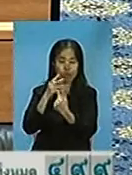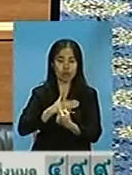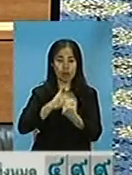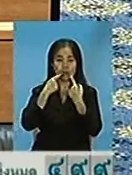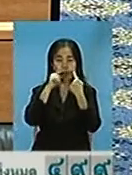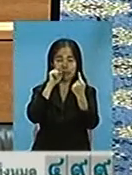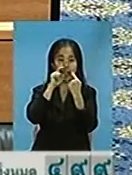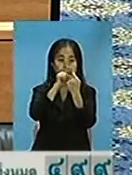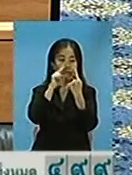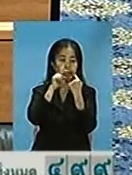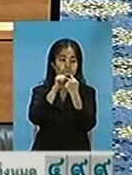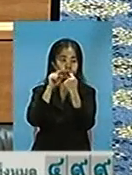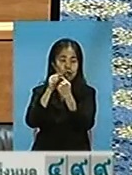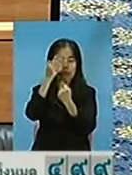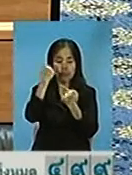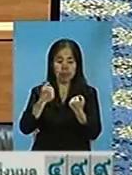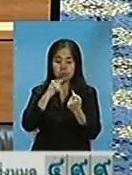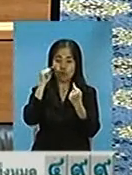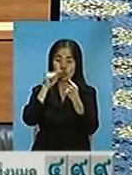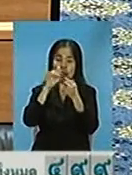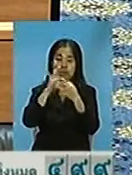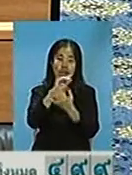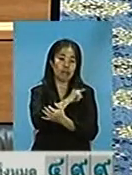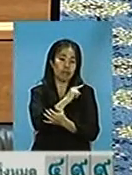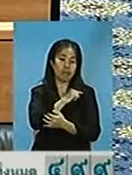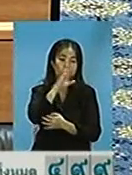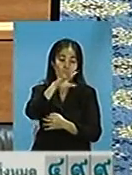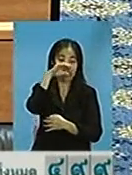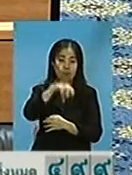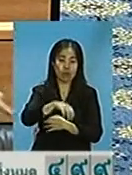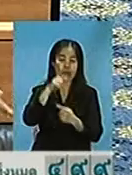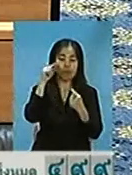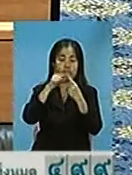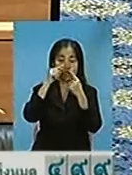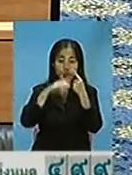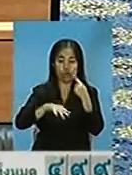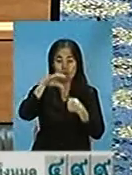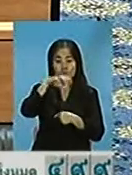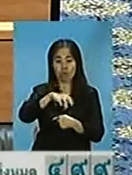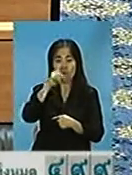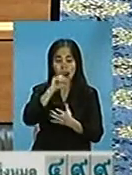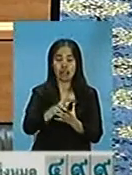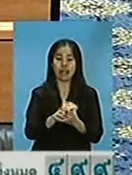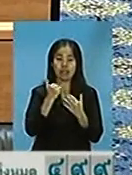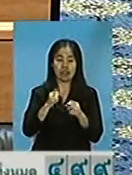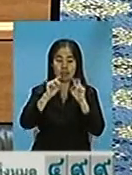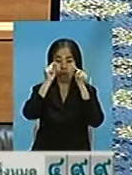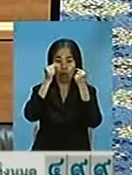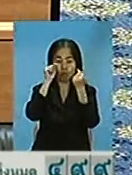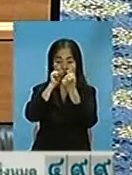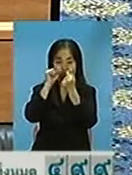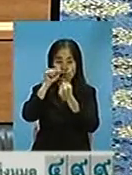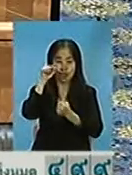ราพูดกันถึงวัตถุประสงค์และก็หน้าที่ขององค์กรนะครับที่ประเด็นที่ผมพูดถึงคือประเด็นเหล่านี้ครับ ครับ